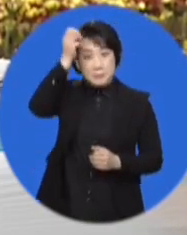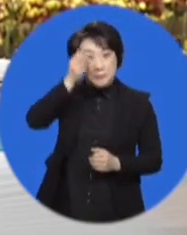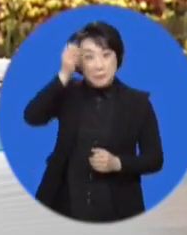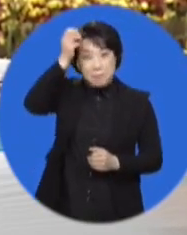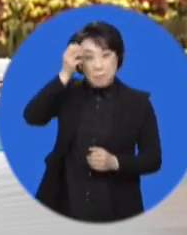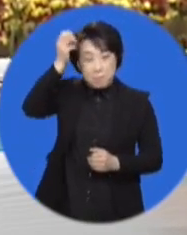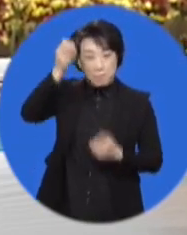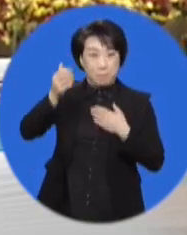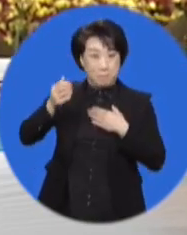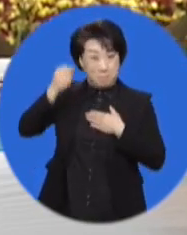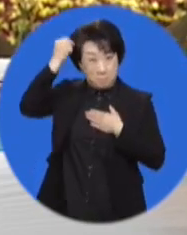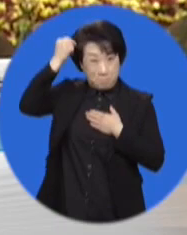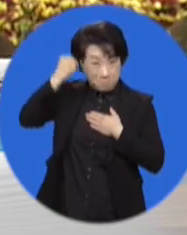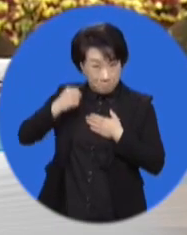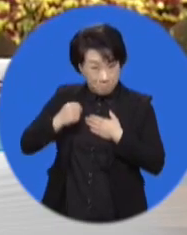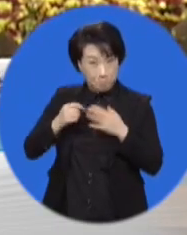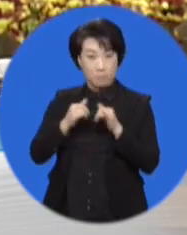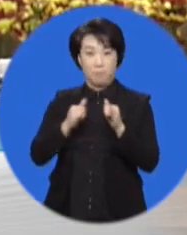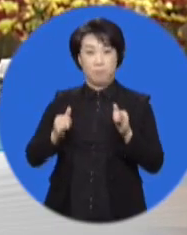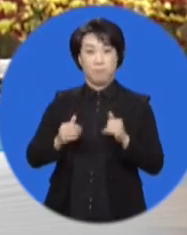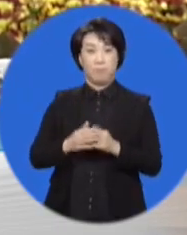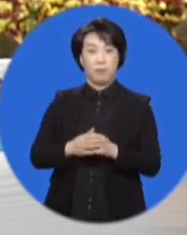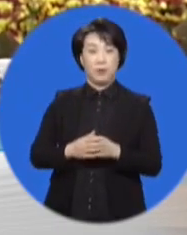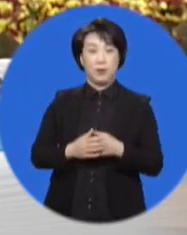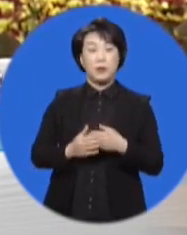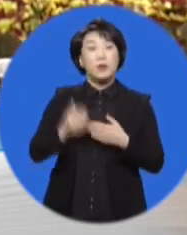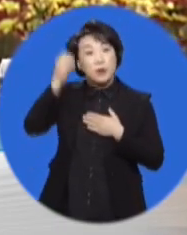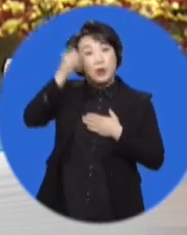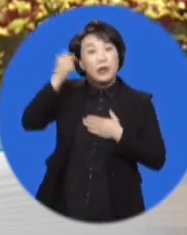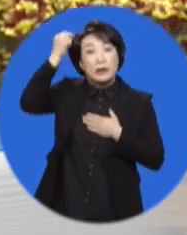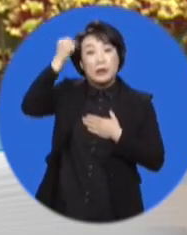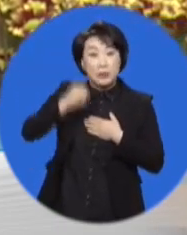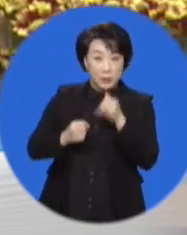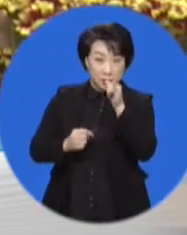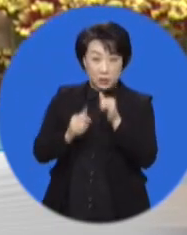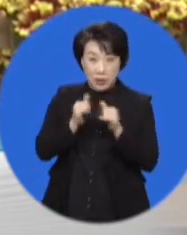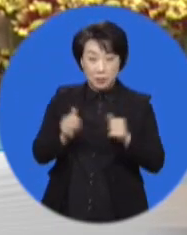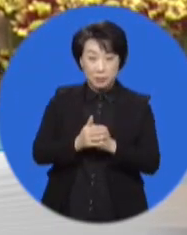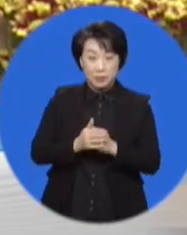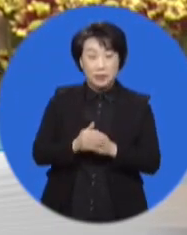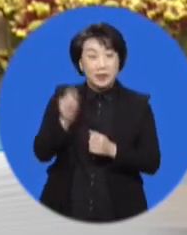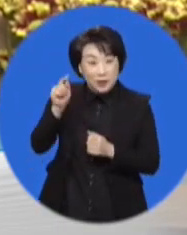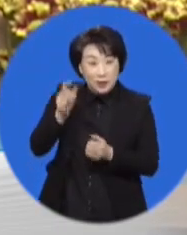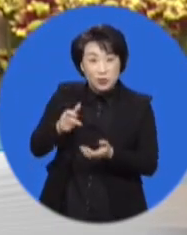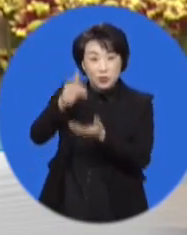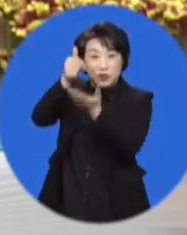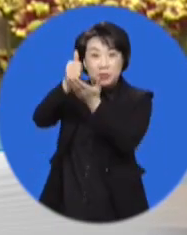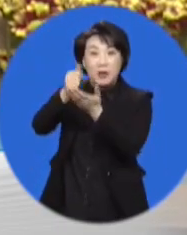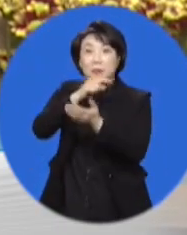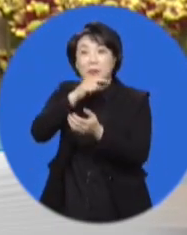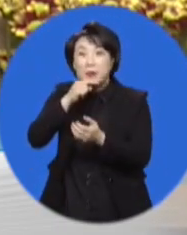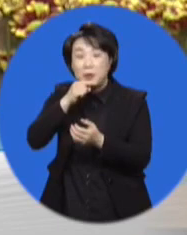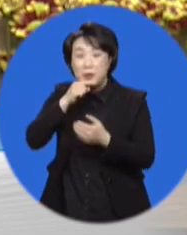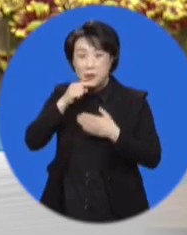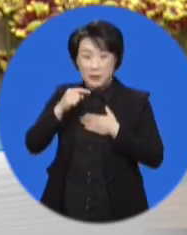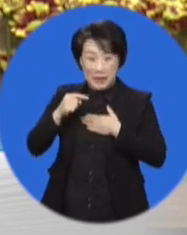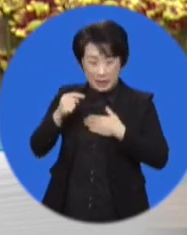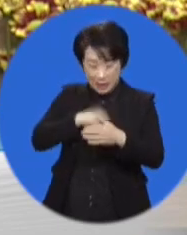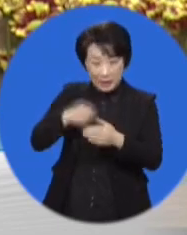영적인 체감을 느끼는 사람, 감각을 느끼는 사람, 주님은 그 피로 내 안에